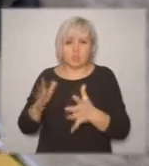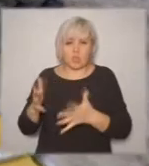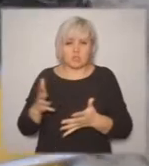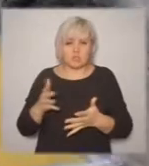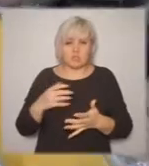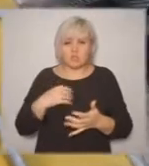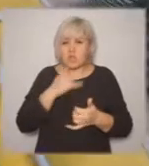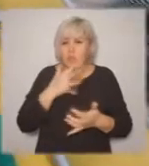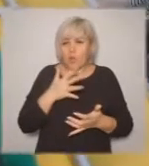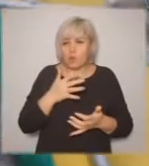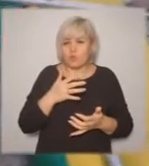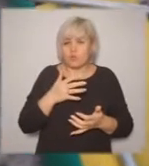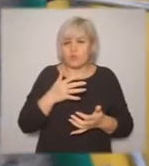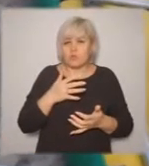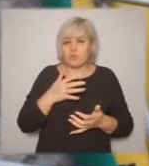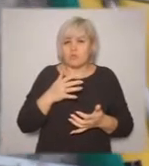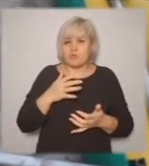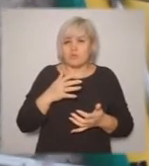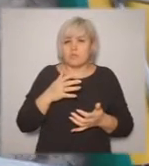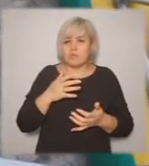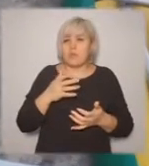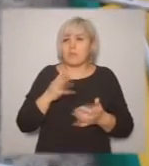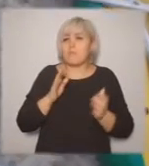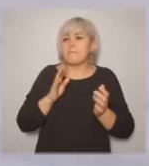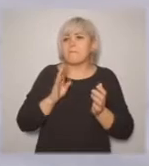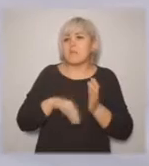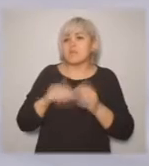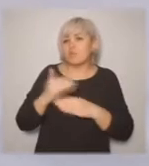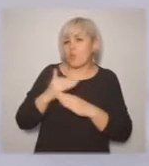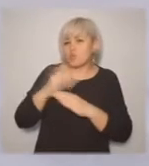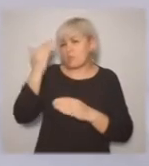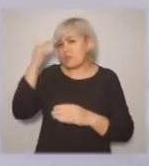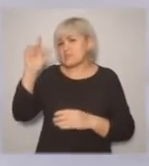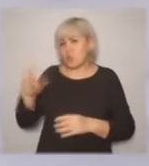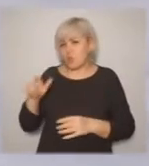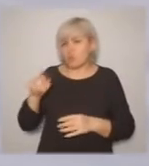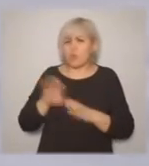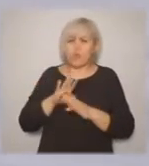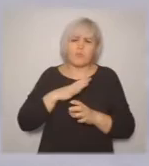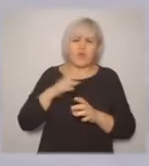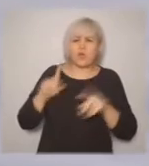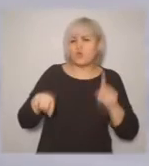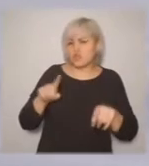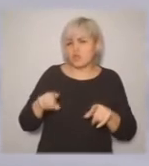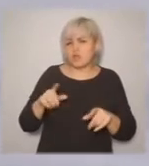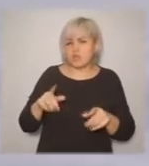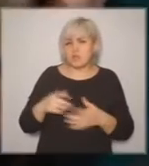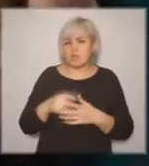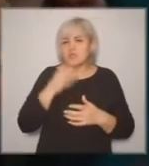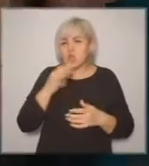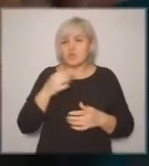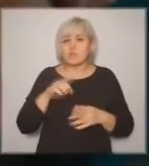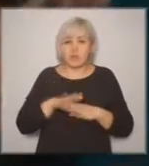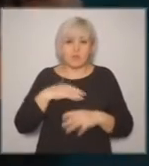нахожусь в безвыходной ситуации и не могу обойтись без помощи посторонних, ну, такое очень редко бывает. Скажем